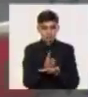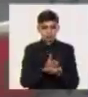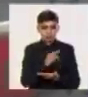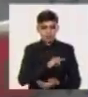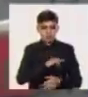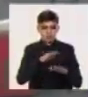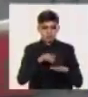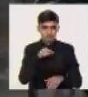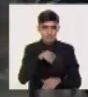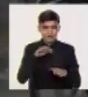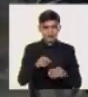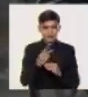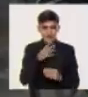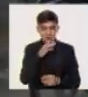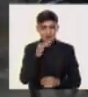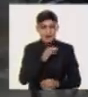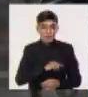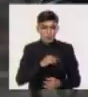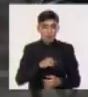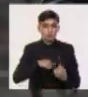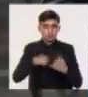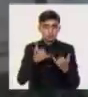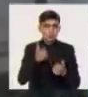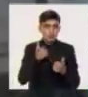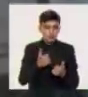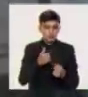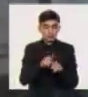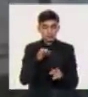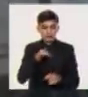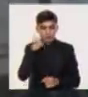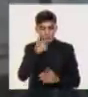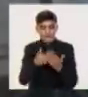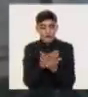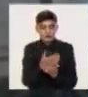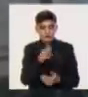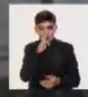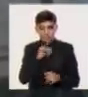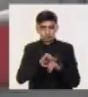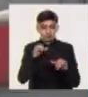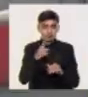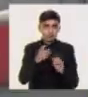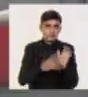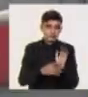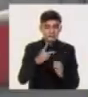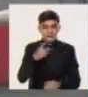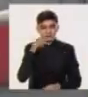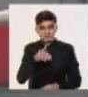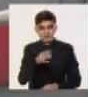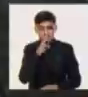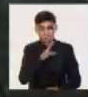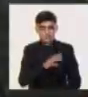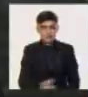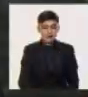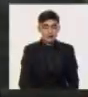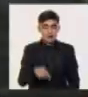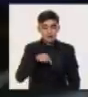Работаю здесь уже почти 12 лет. Работа у нас хорошая. С нового года повысилась зарплата. Можем взять 190-200 тысяч. В